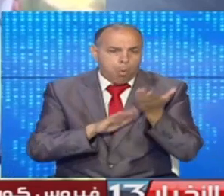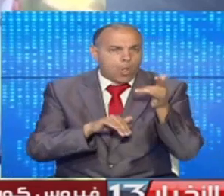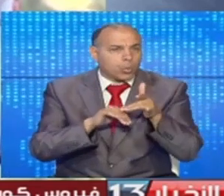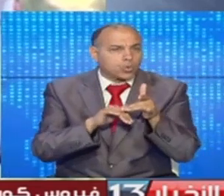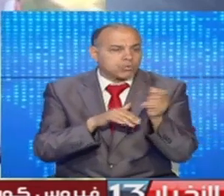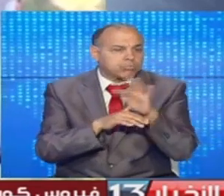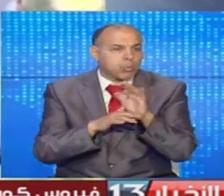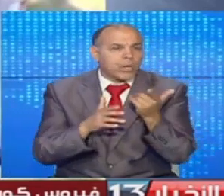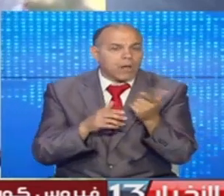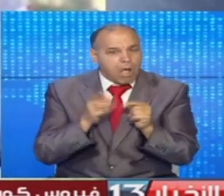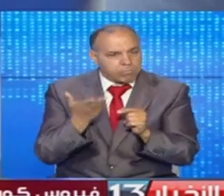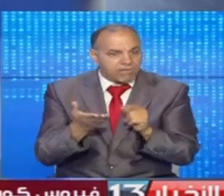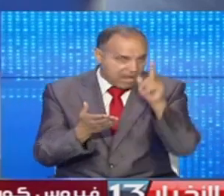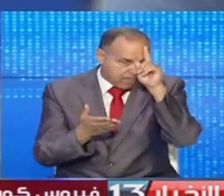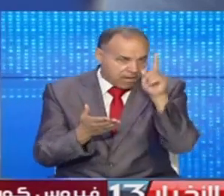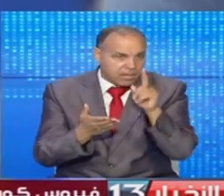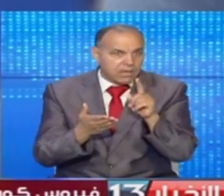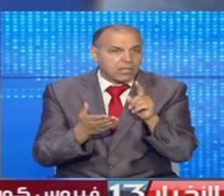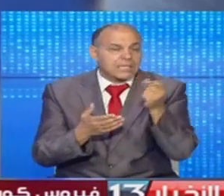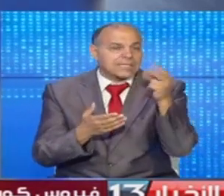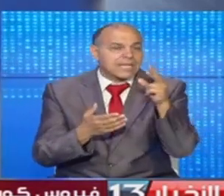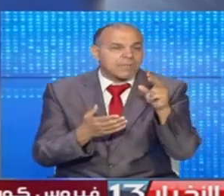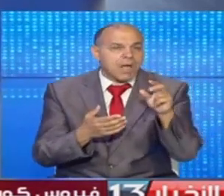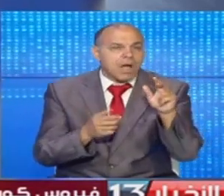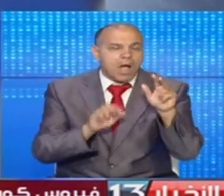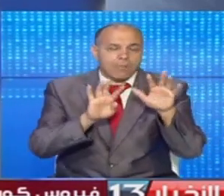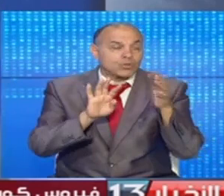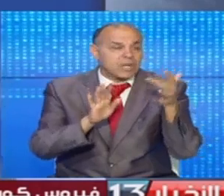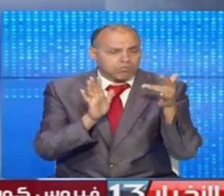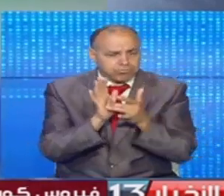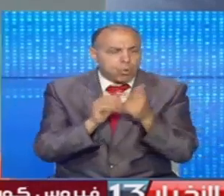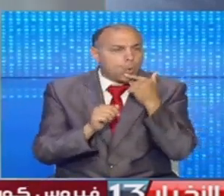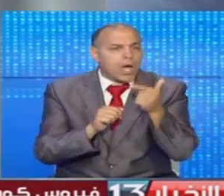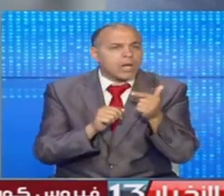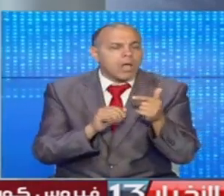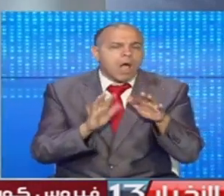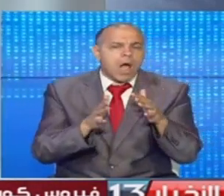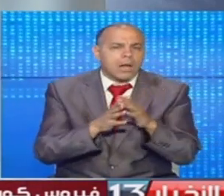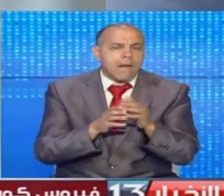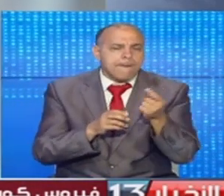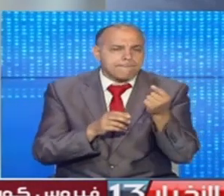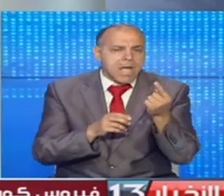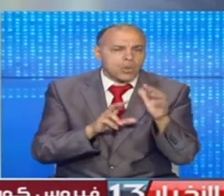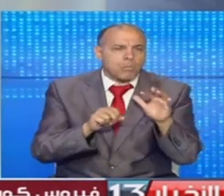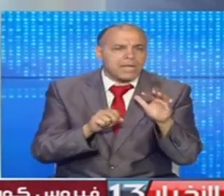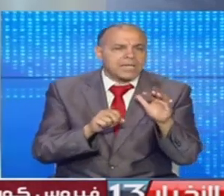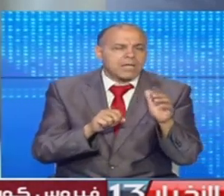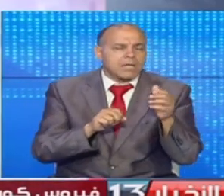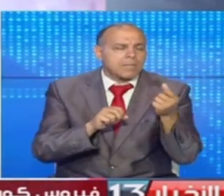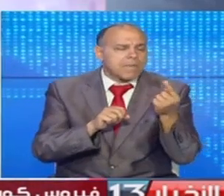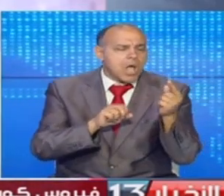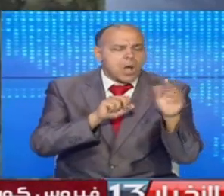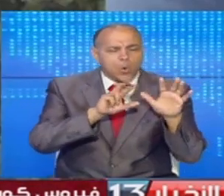الإصابة المؤكدة بفيروس كورونا بواقع 395 لتصل إلى ما يزيد عن 198